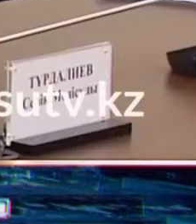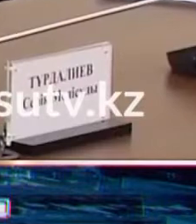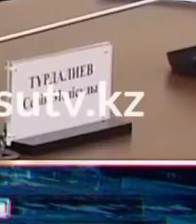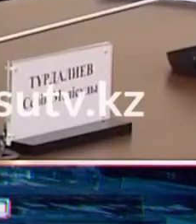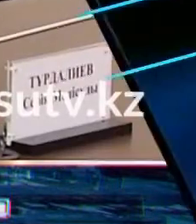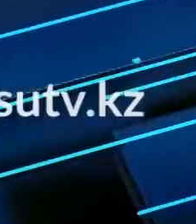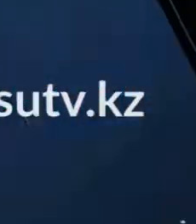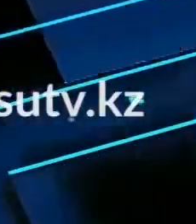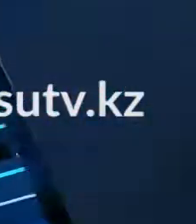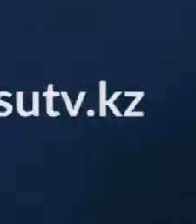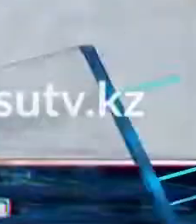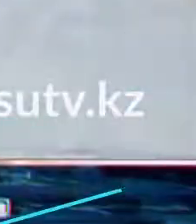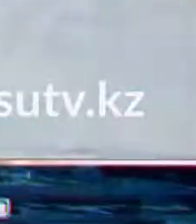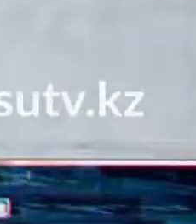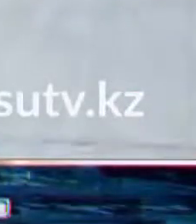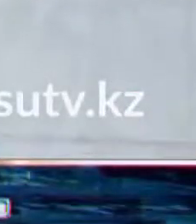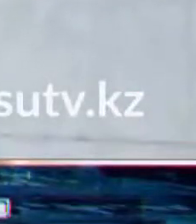өткізді.